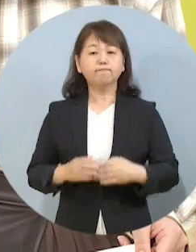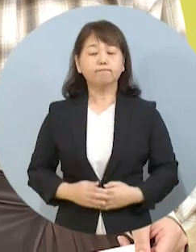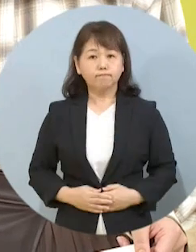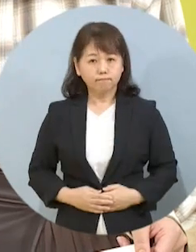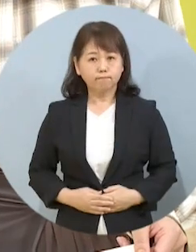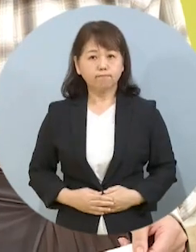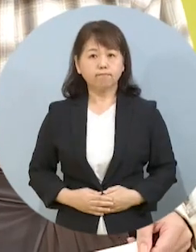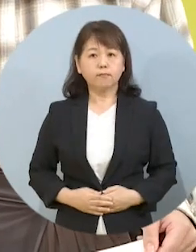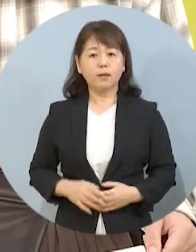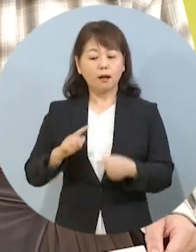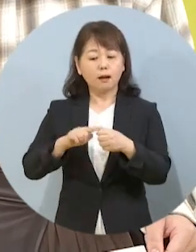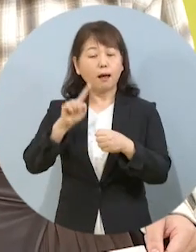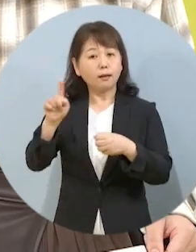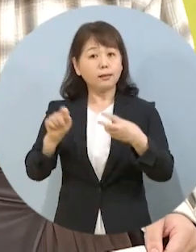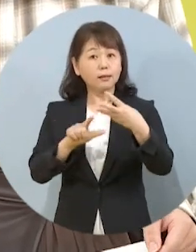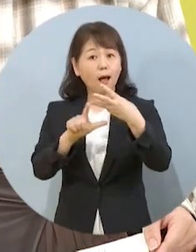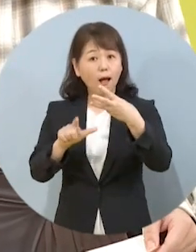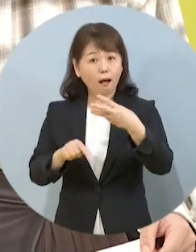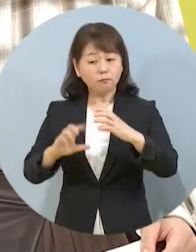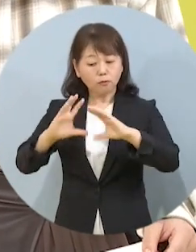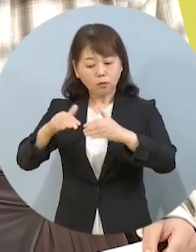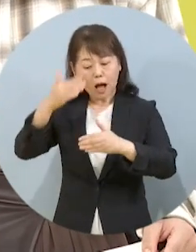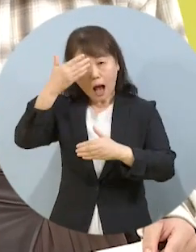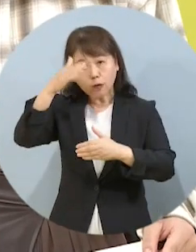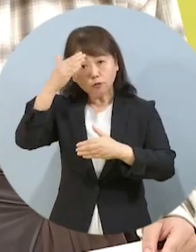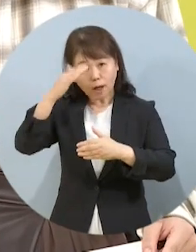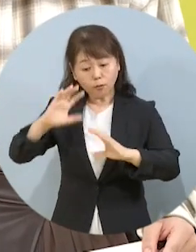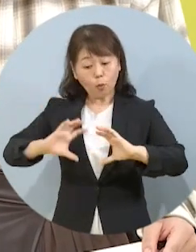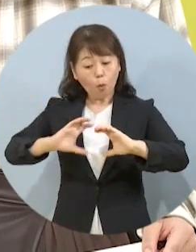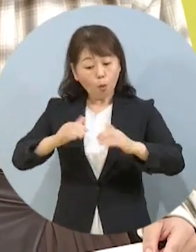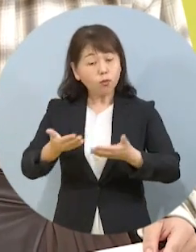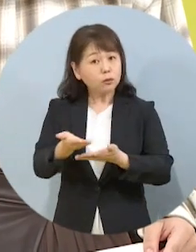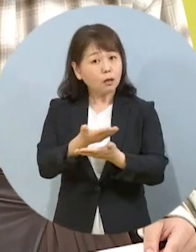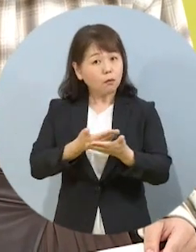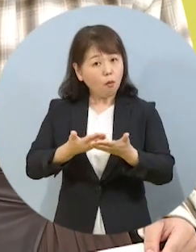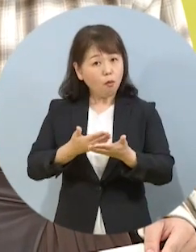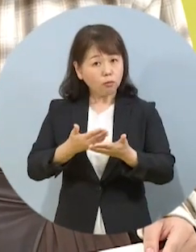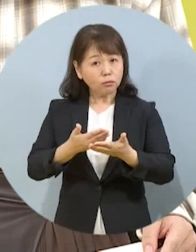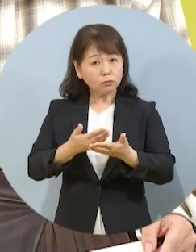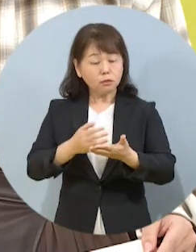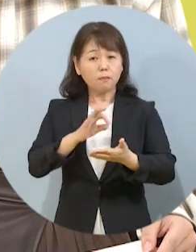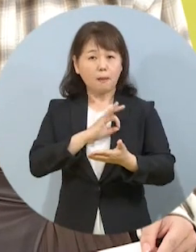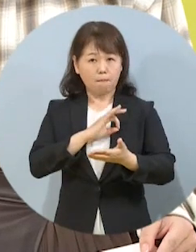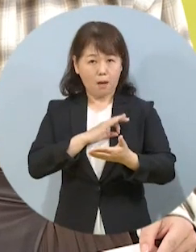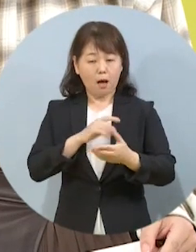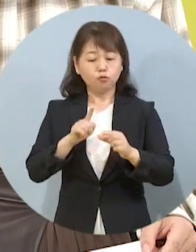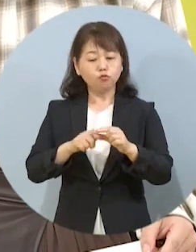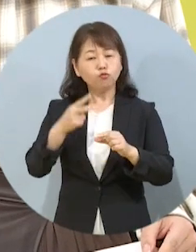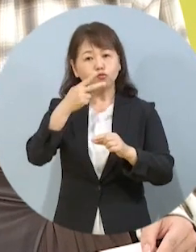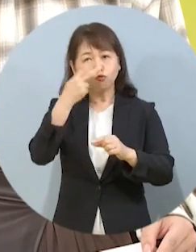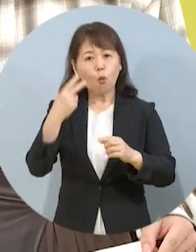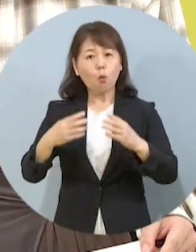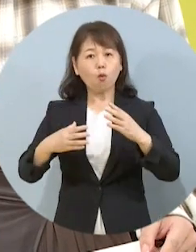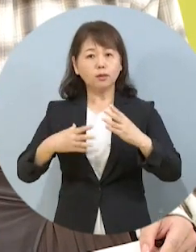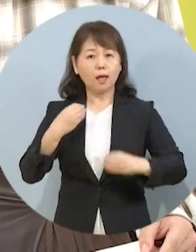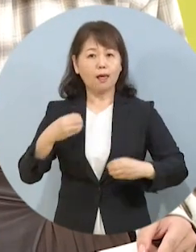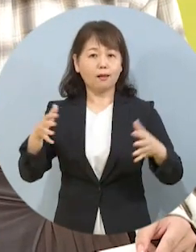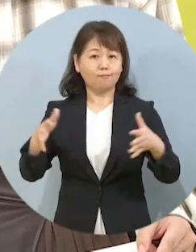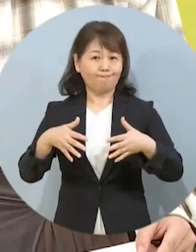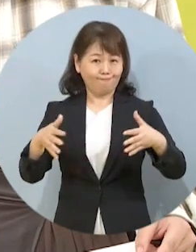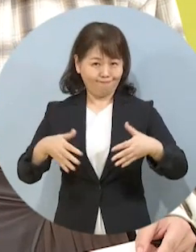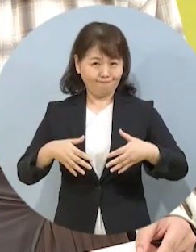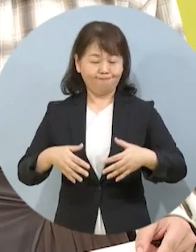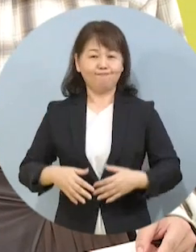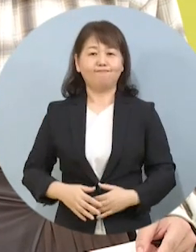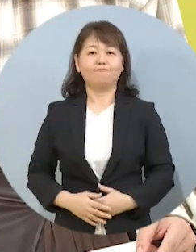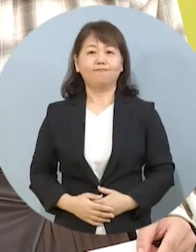都では来年3月のアイルランド国際交流メンバーに参加する中高生などを募集しています。